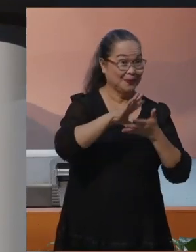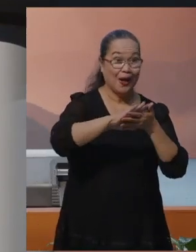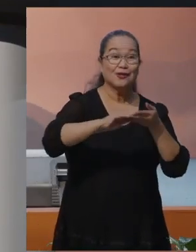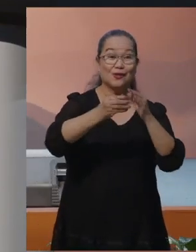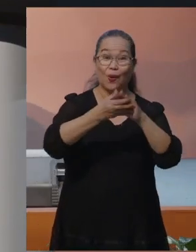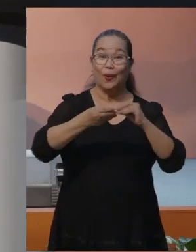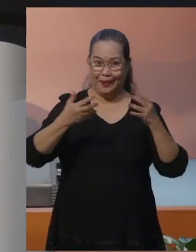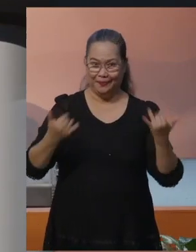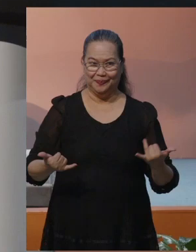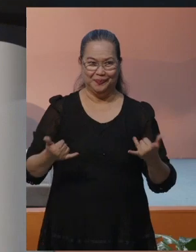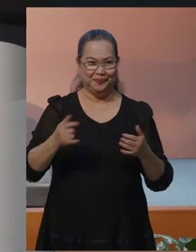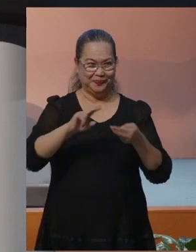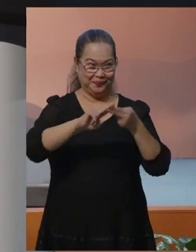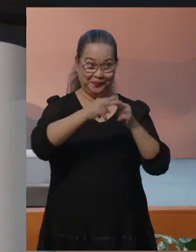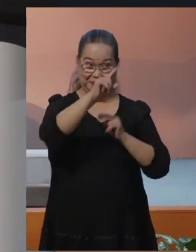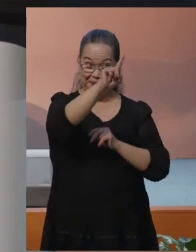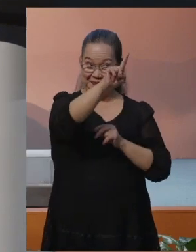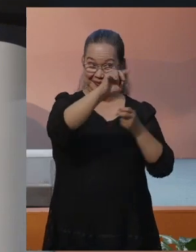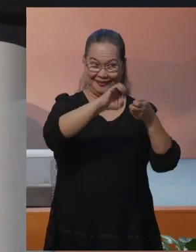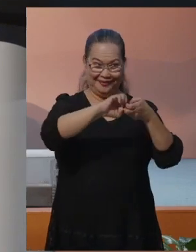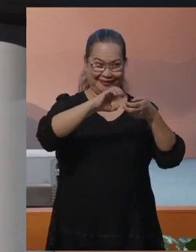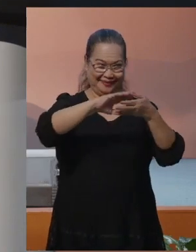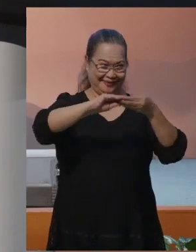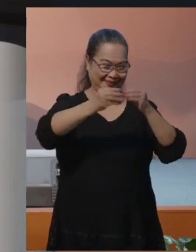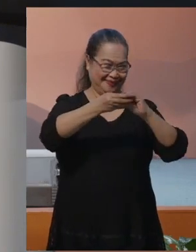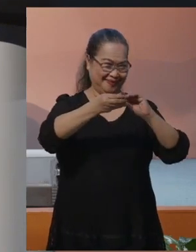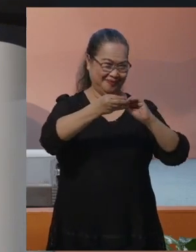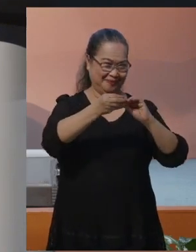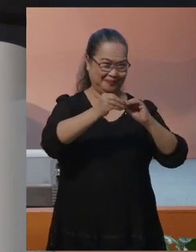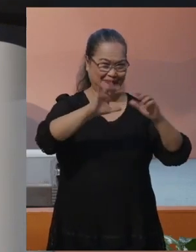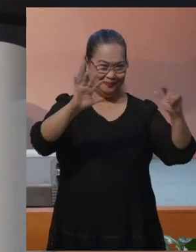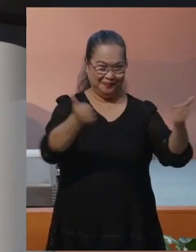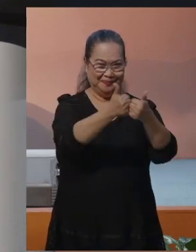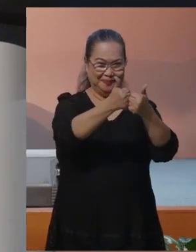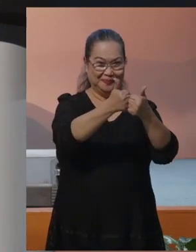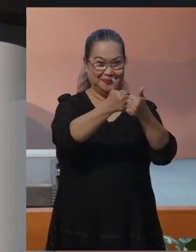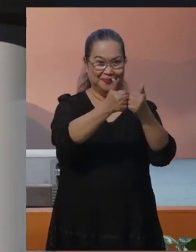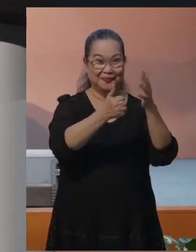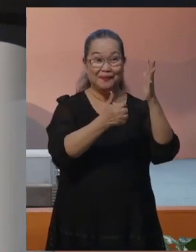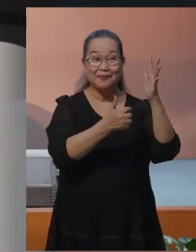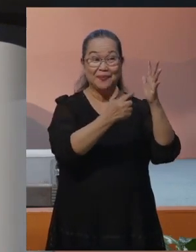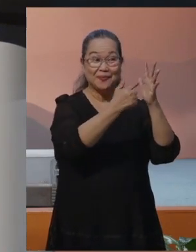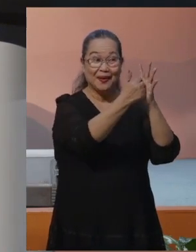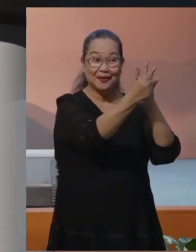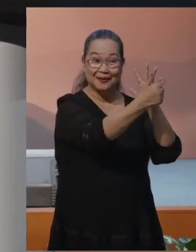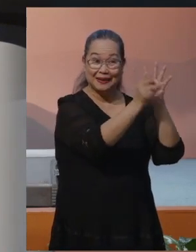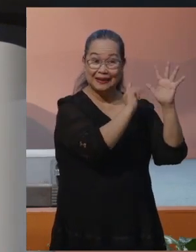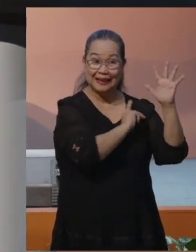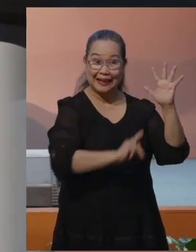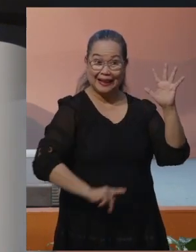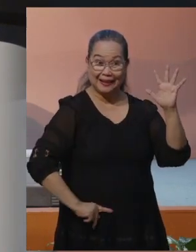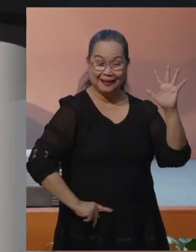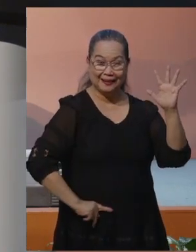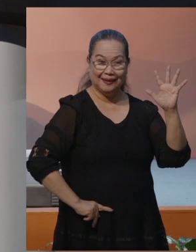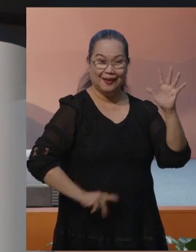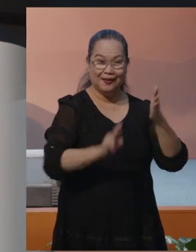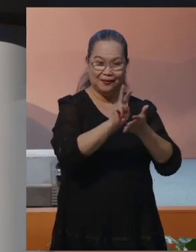ito. Number 1, tingnan natin ang hamon ng mga hari sa bayan ng Diyos sa verses 1 to 5.